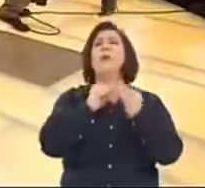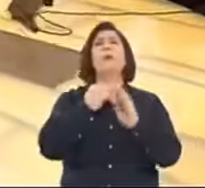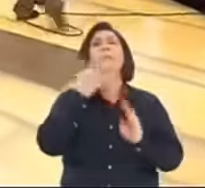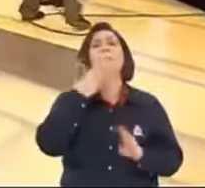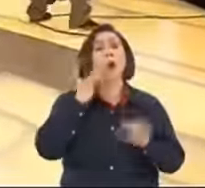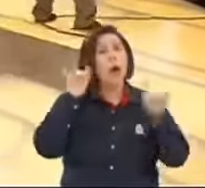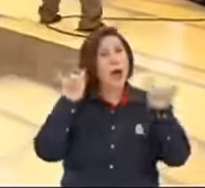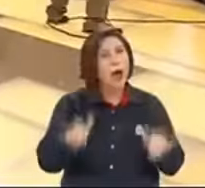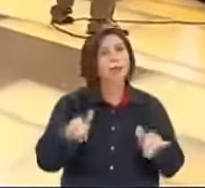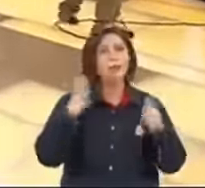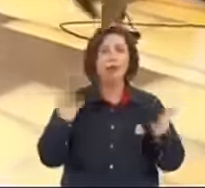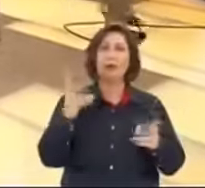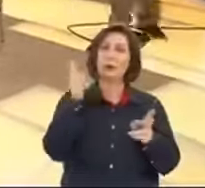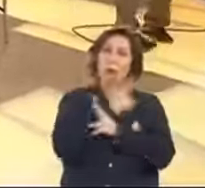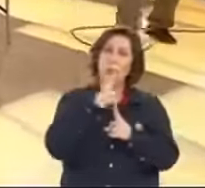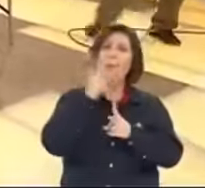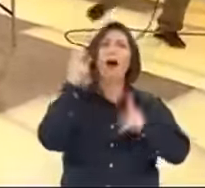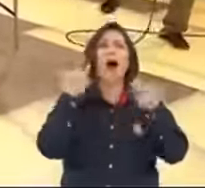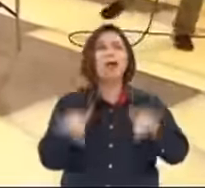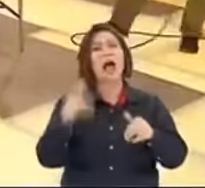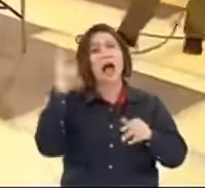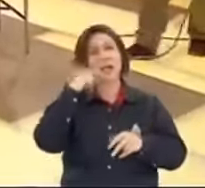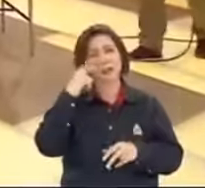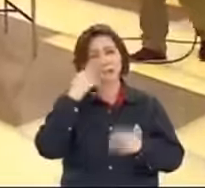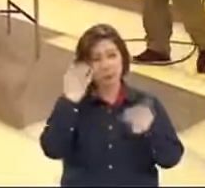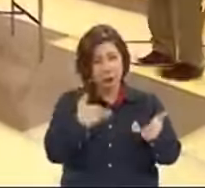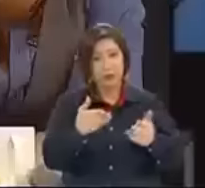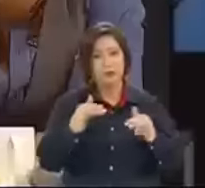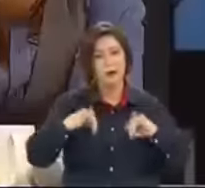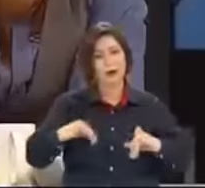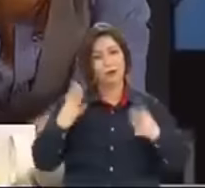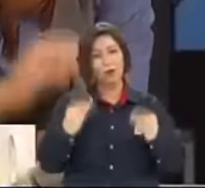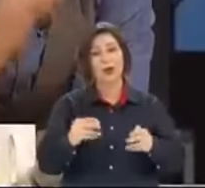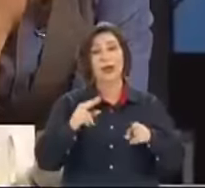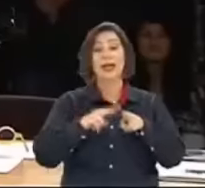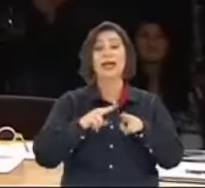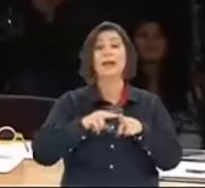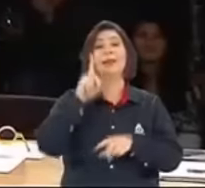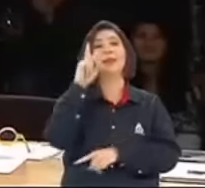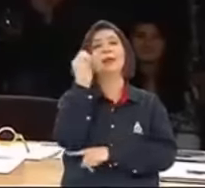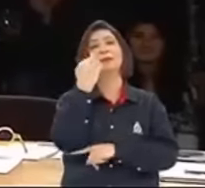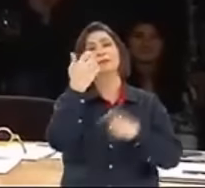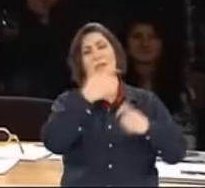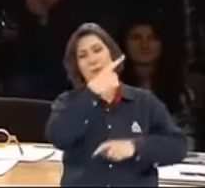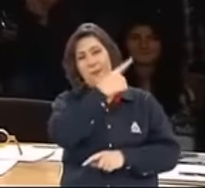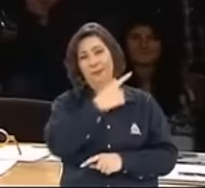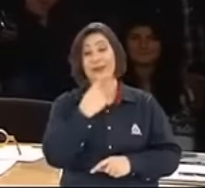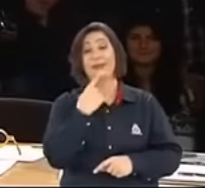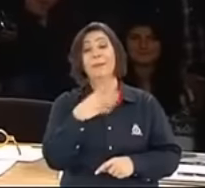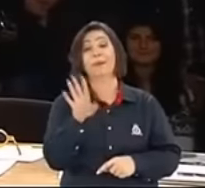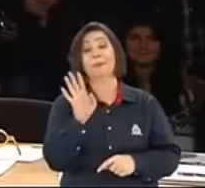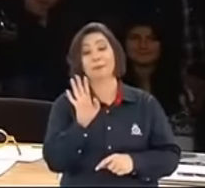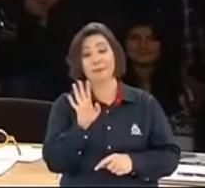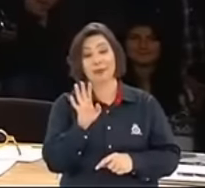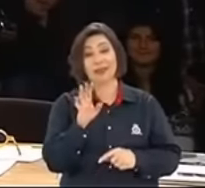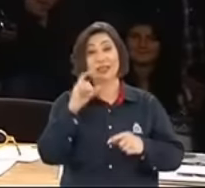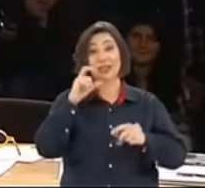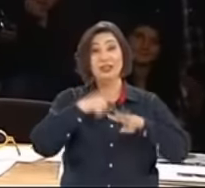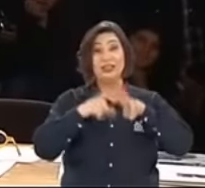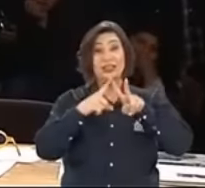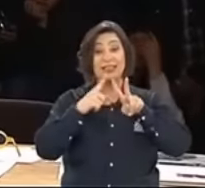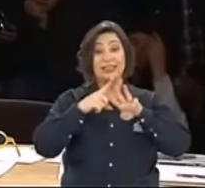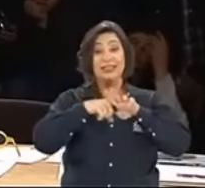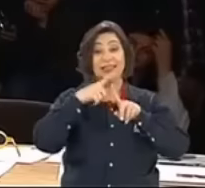yok. Aynı şeylere gülüp aynı şeylere ağlayacağız. Buyursunlar. Rahat ol yani. Kadir'ciğim bir gün Taksim'deyim. Demeyeyim.